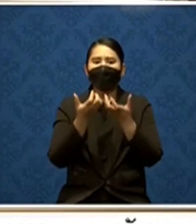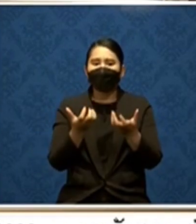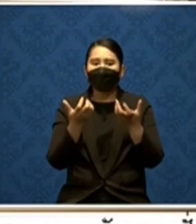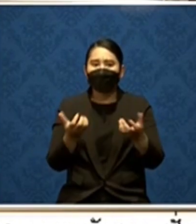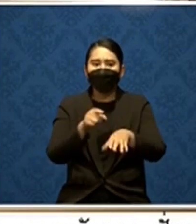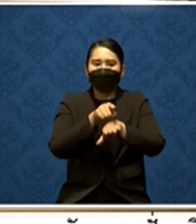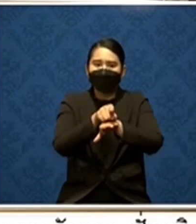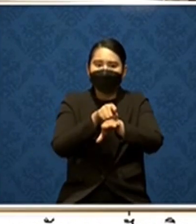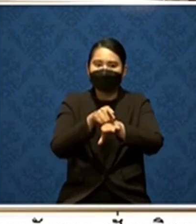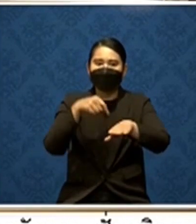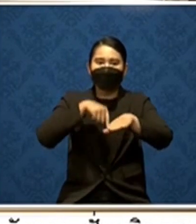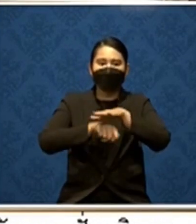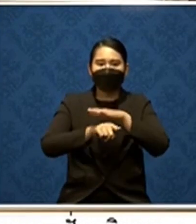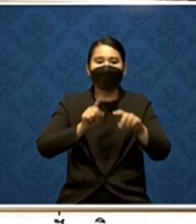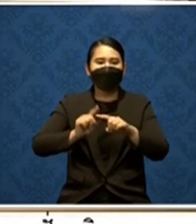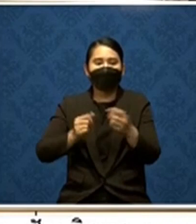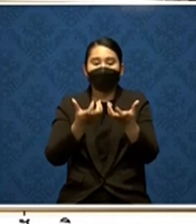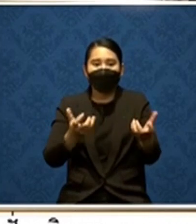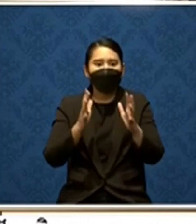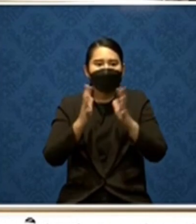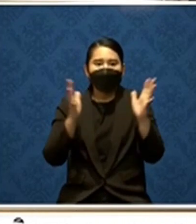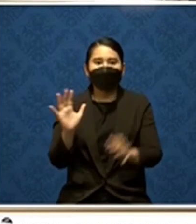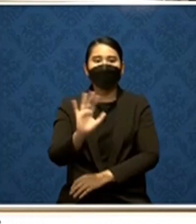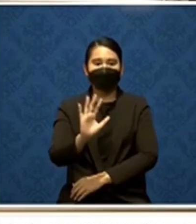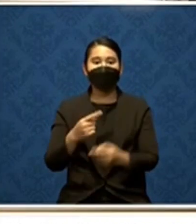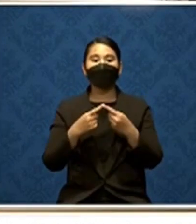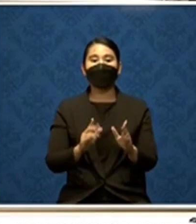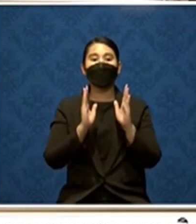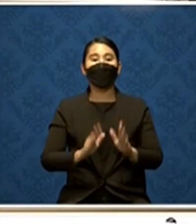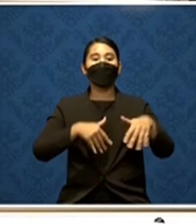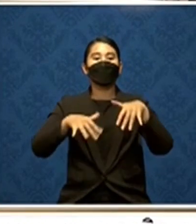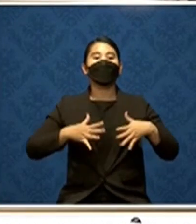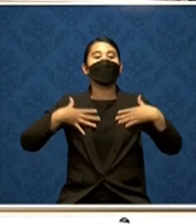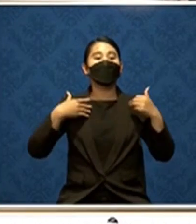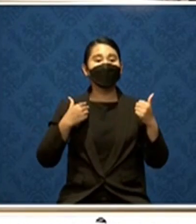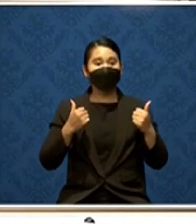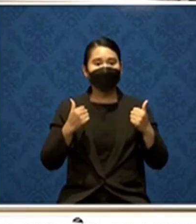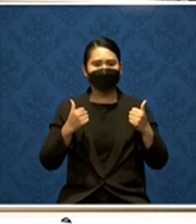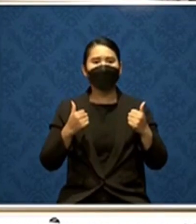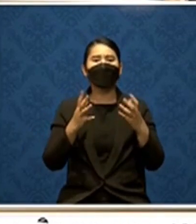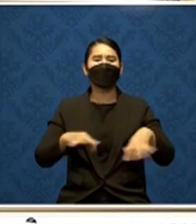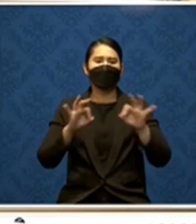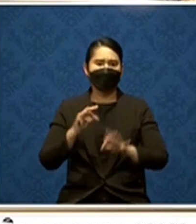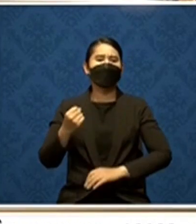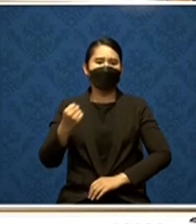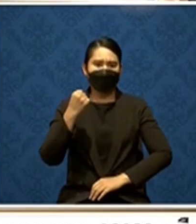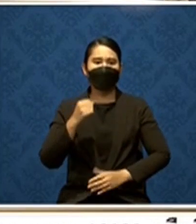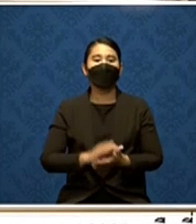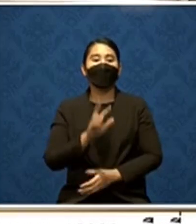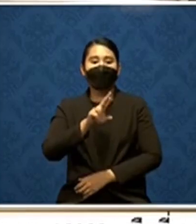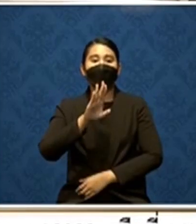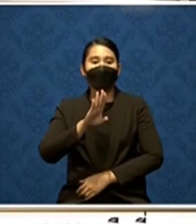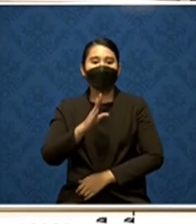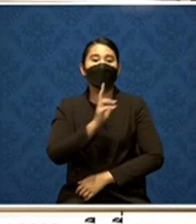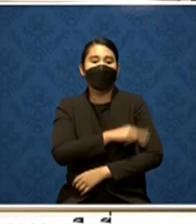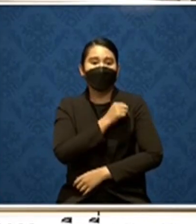ามียุทโธปกรณ์ที่มากมายแต่การที่มีประชาชนที่มีความสุขมีประชาชนที่มีระบบสุขภาพที่เข้มแข็งนั่นคือ